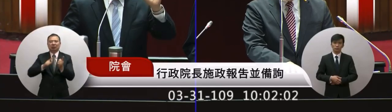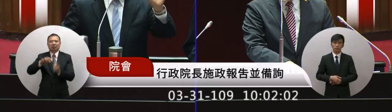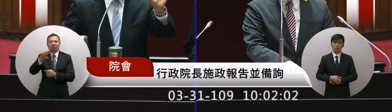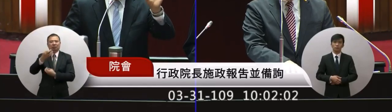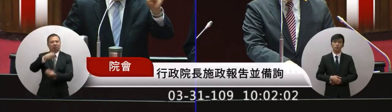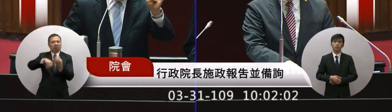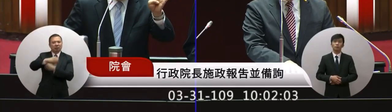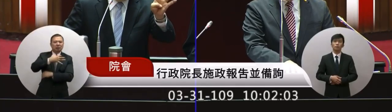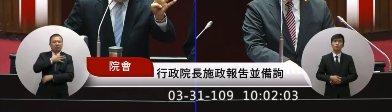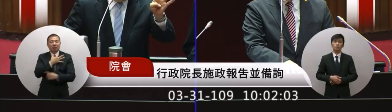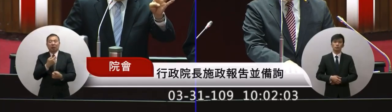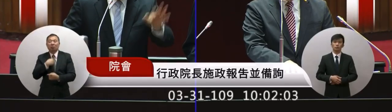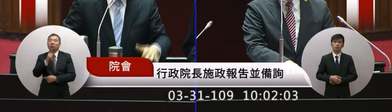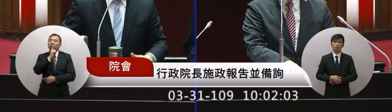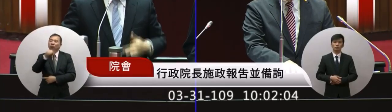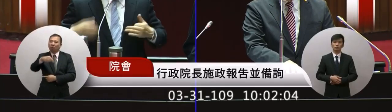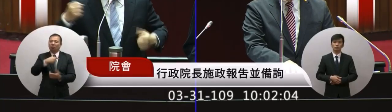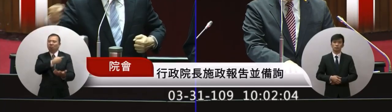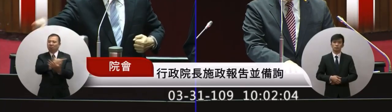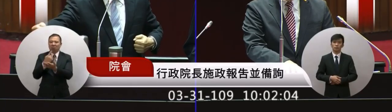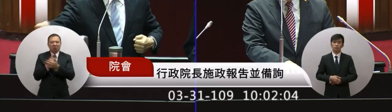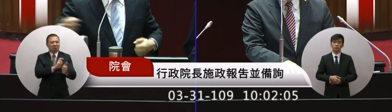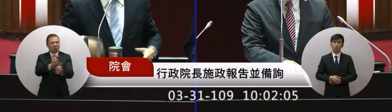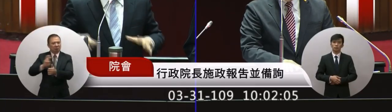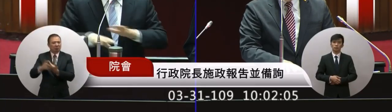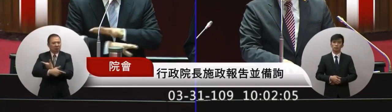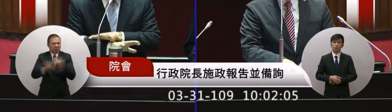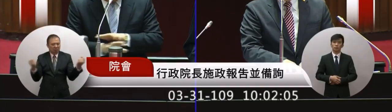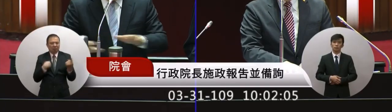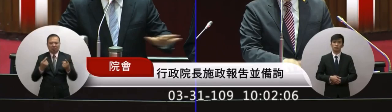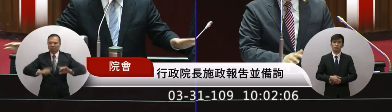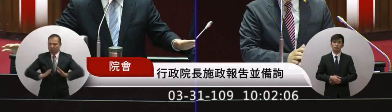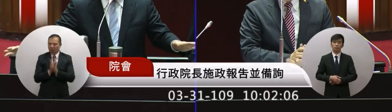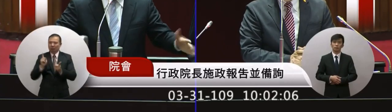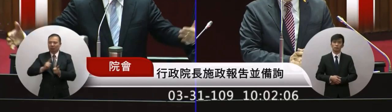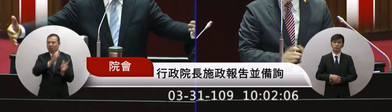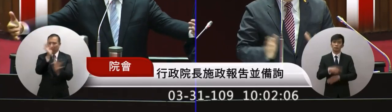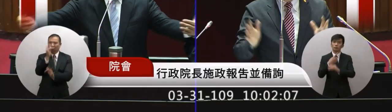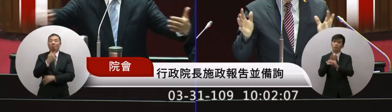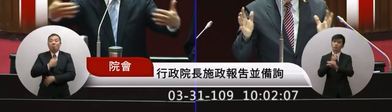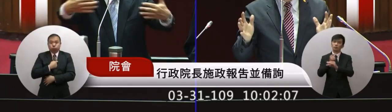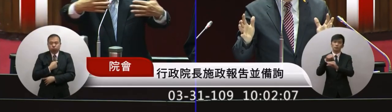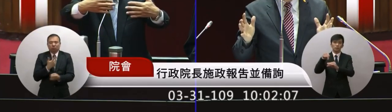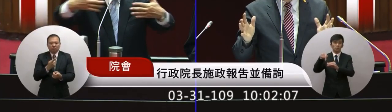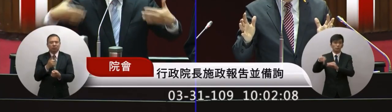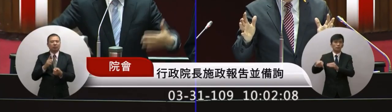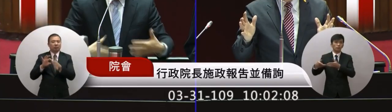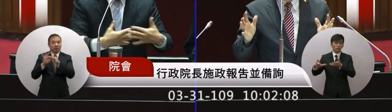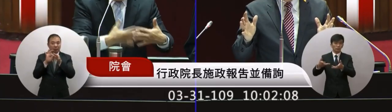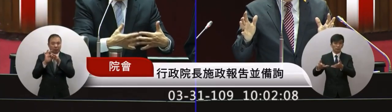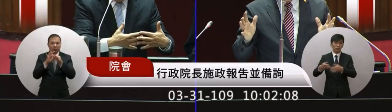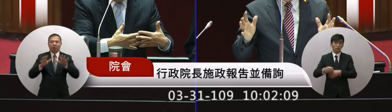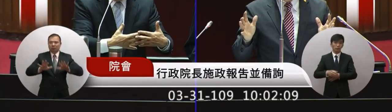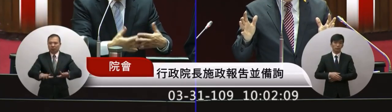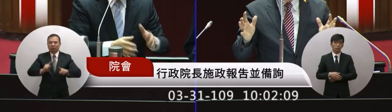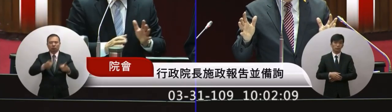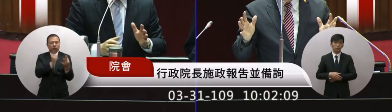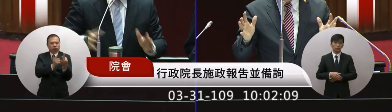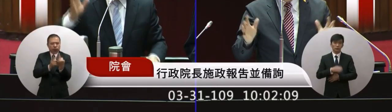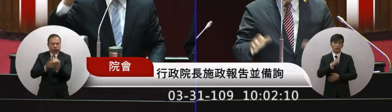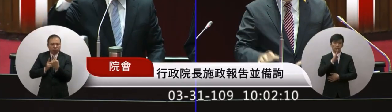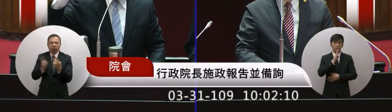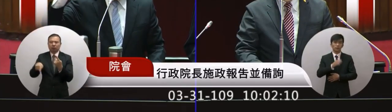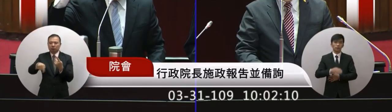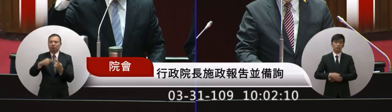讲要雨露均沾，同时要立竿见影。 是， 所以相关这些 这个部分很具体， 正在大盘点，因